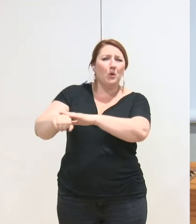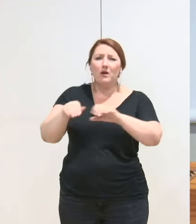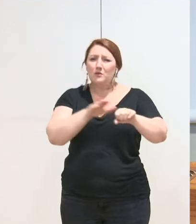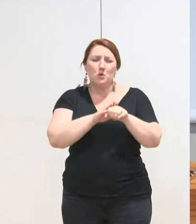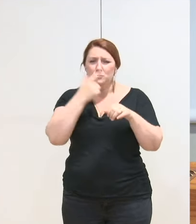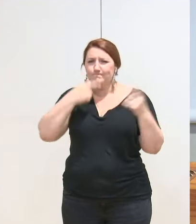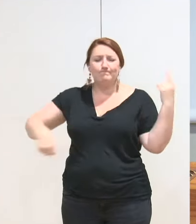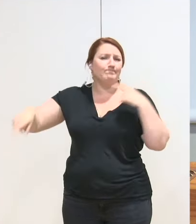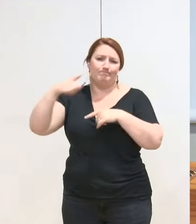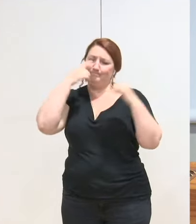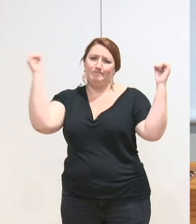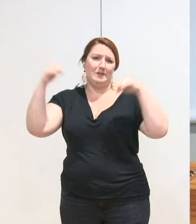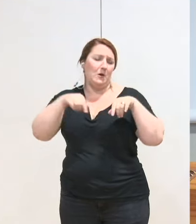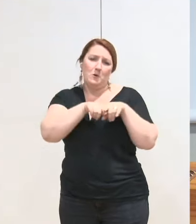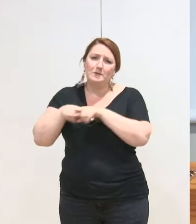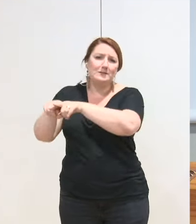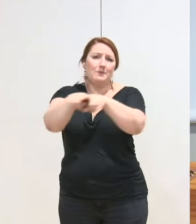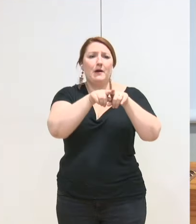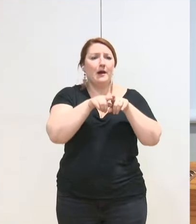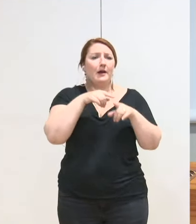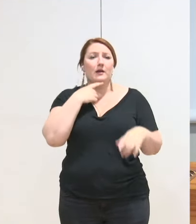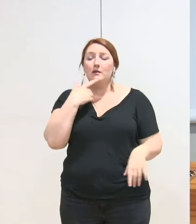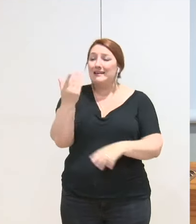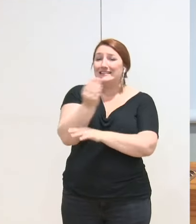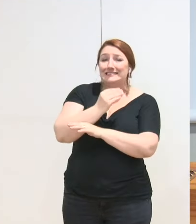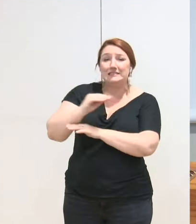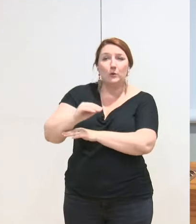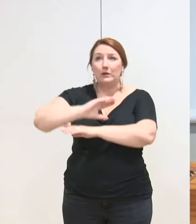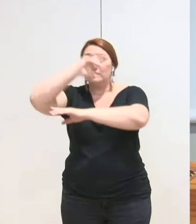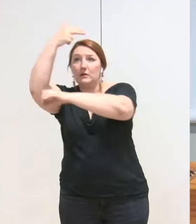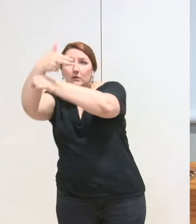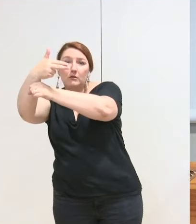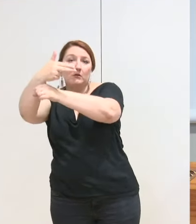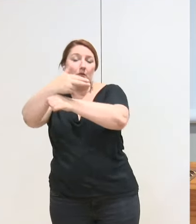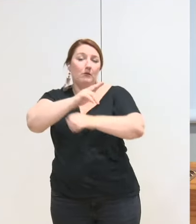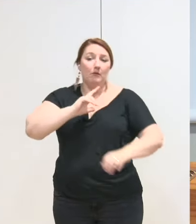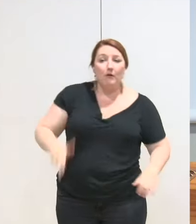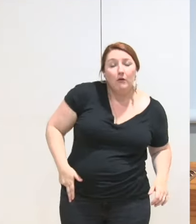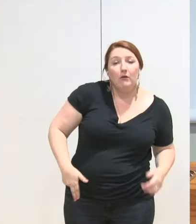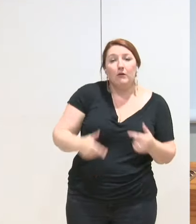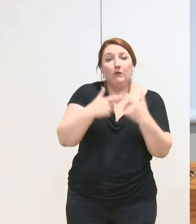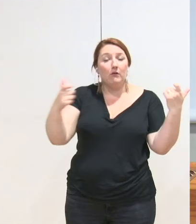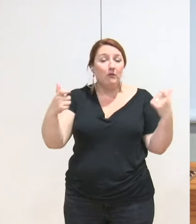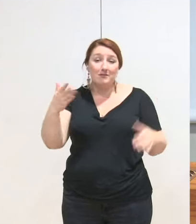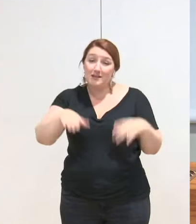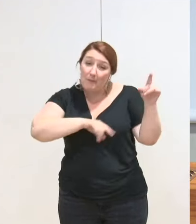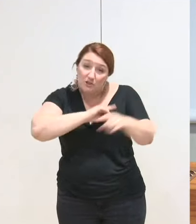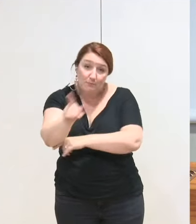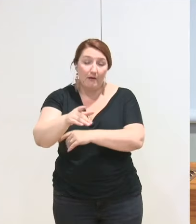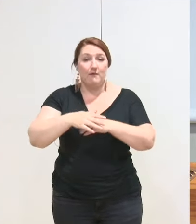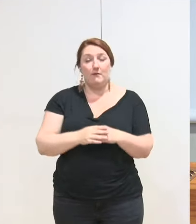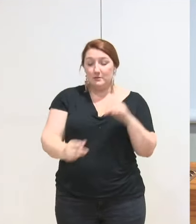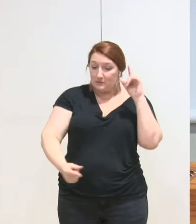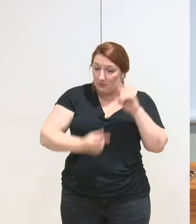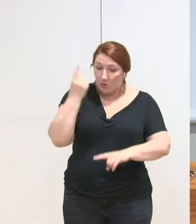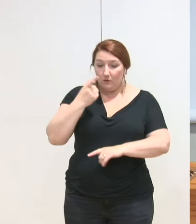menton et les slogans sécuritaires ne marchent pas la priorité est d' à la fois d'agir pour